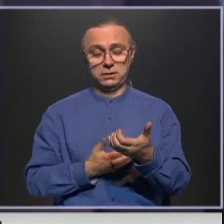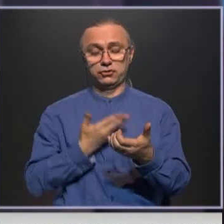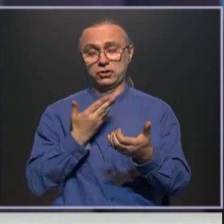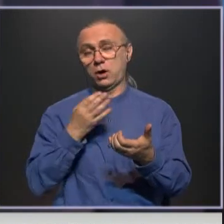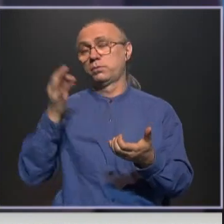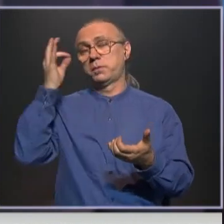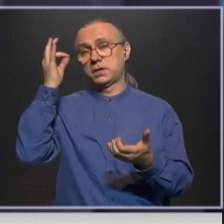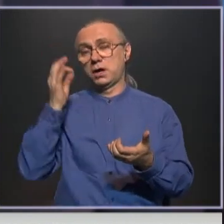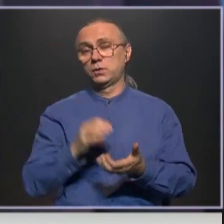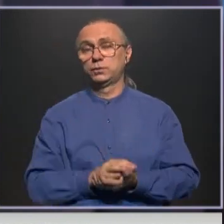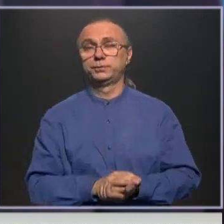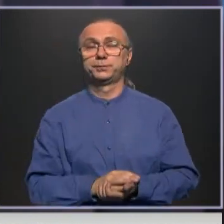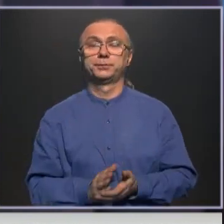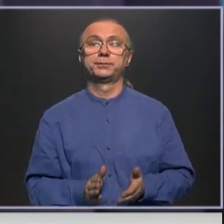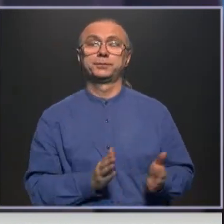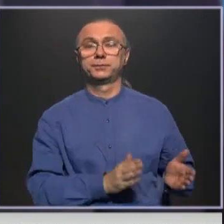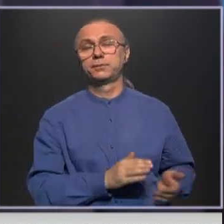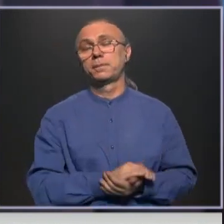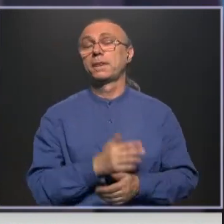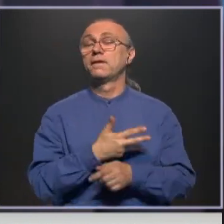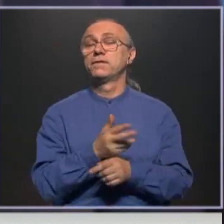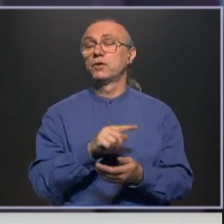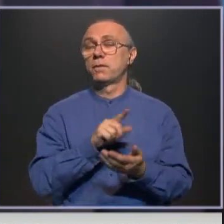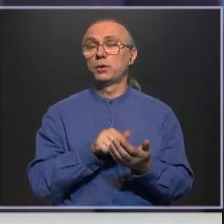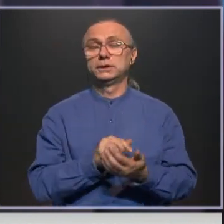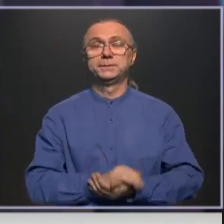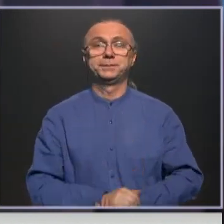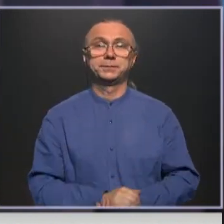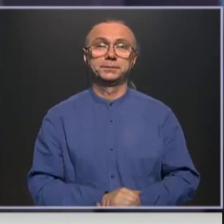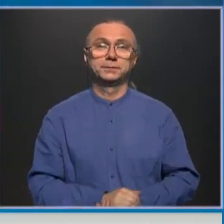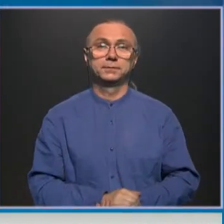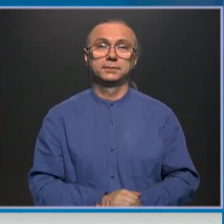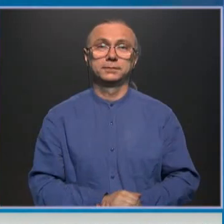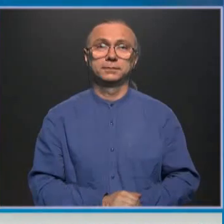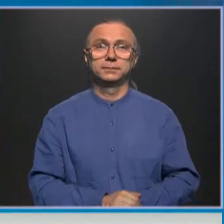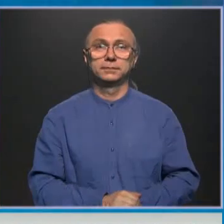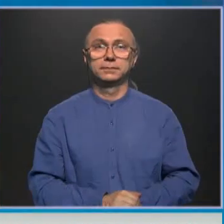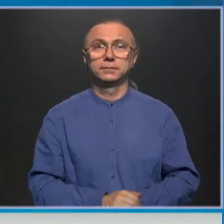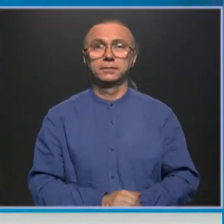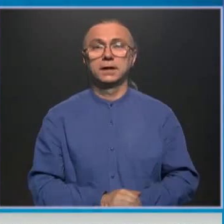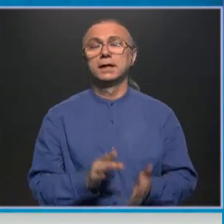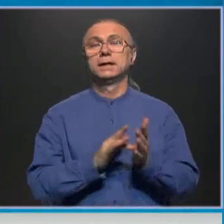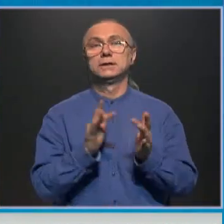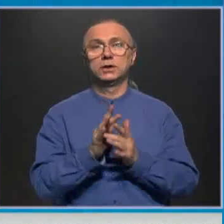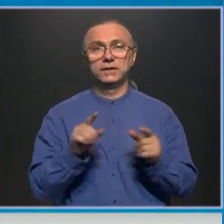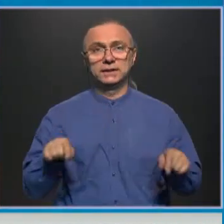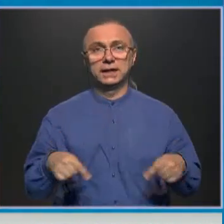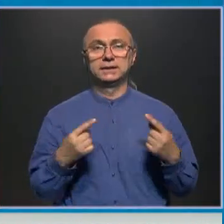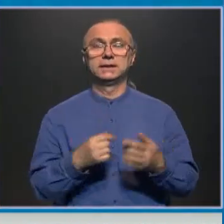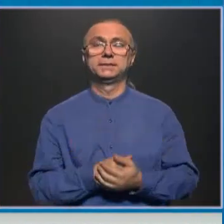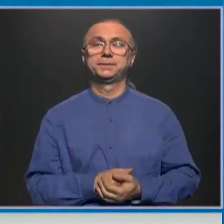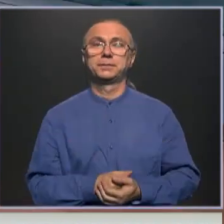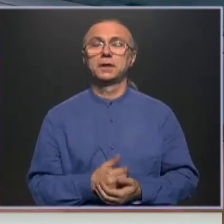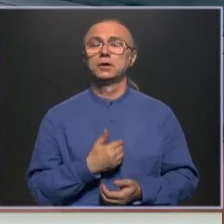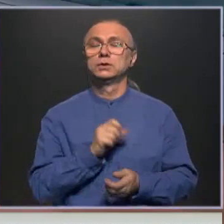видеовопрос, есть такая опция. Давайте смотреть то, что вы прислали сегодня. Батюшка Христос воскресе. Хотела